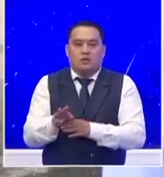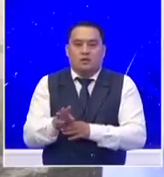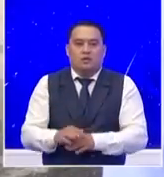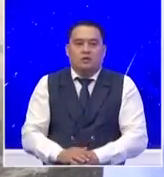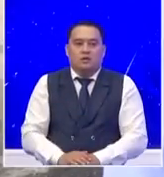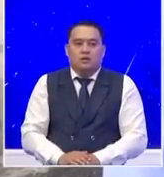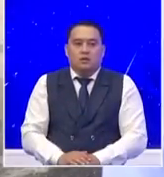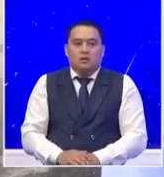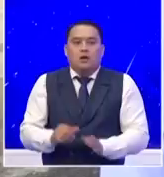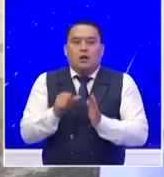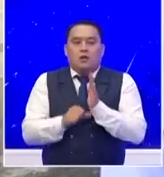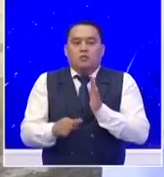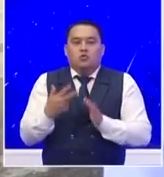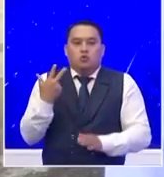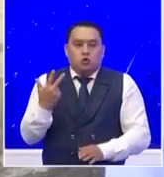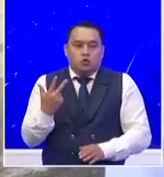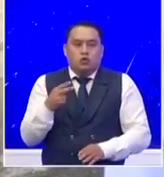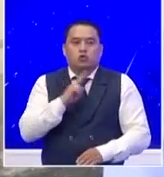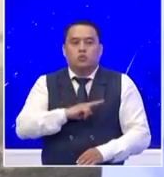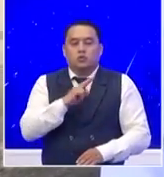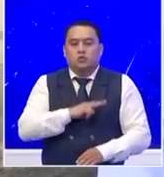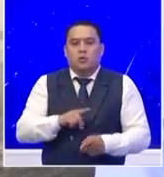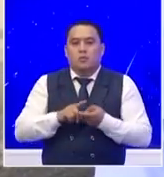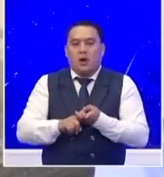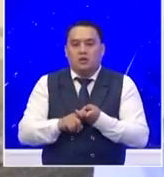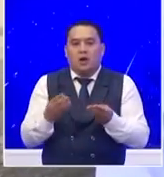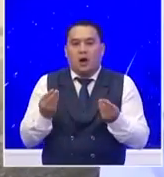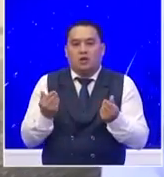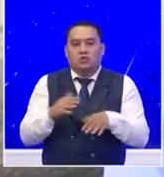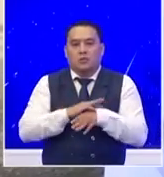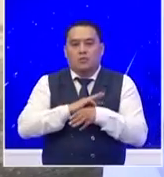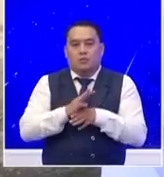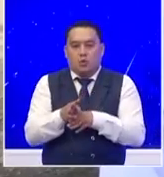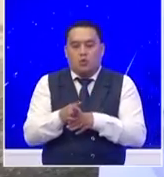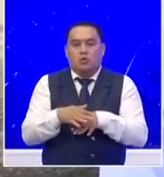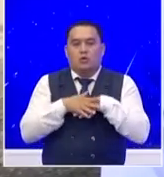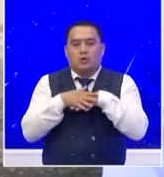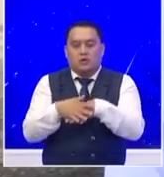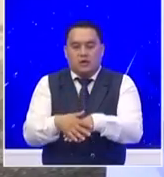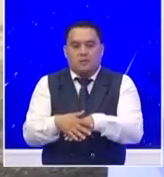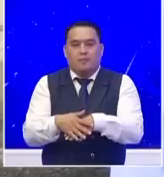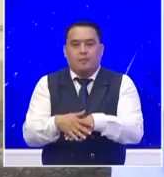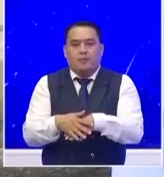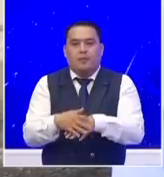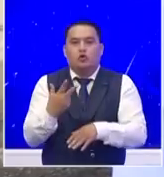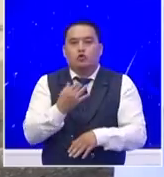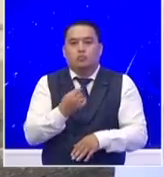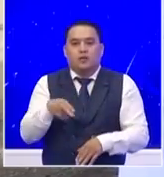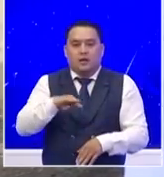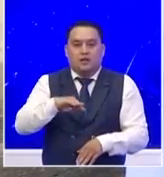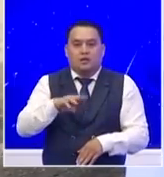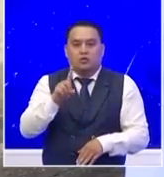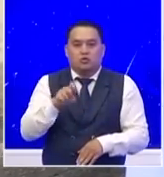63 нысанның жұмыстарына байланысты ақша бөлінген болатын бюджеттен. Барлық сомасы 3